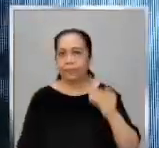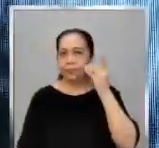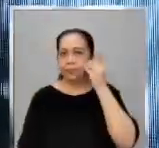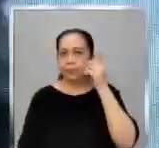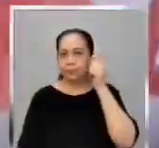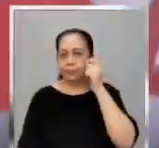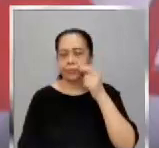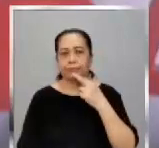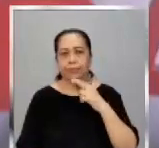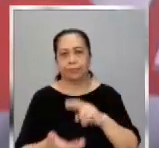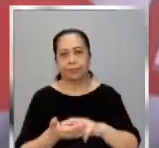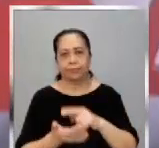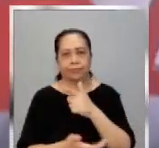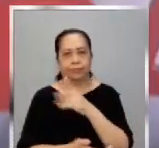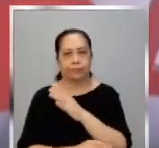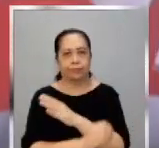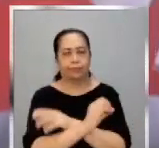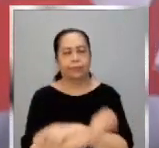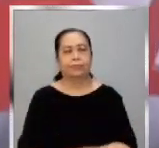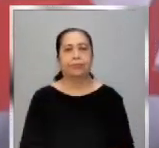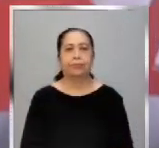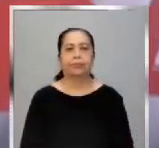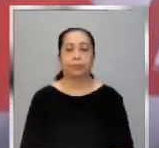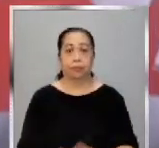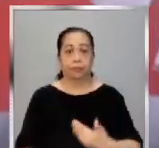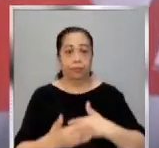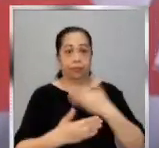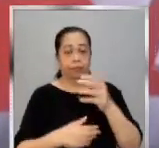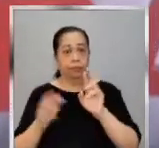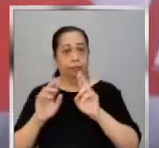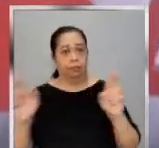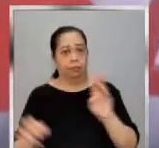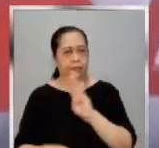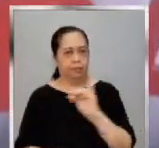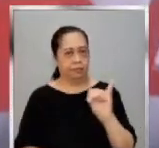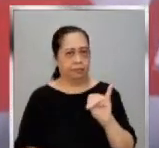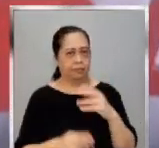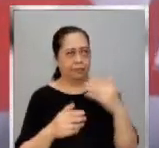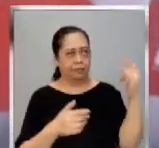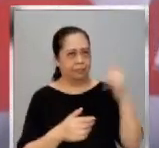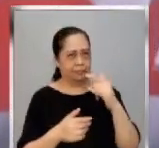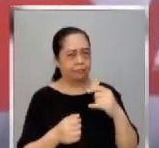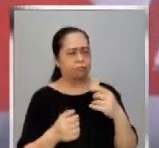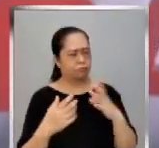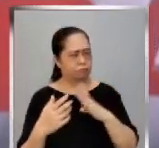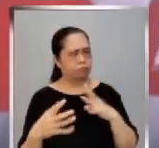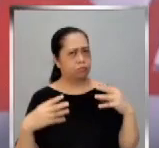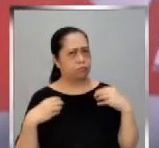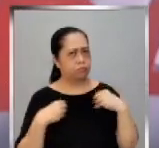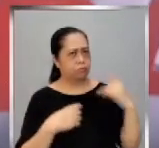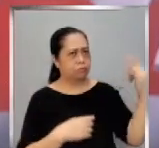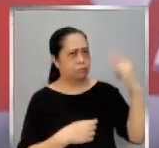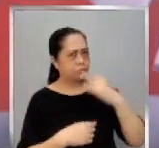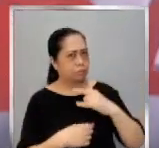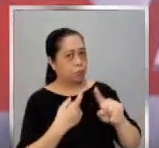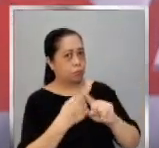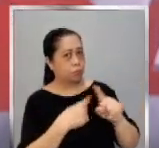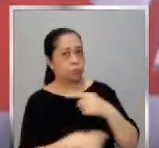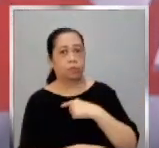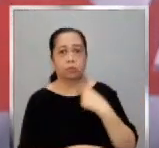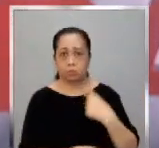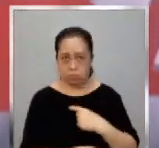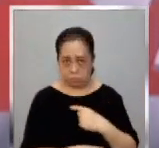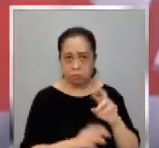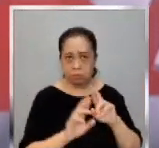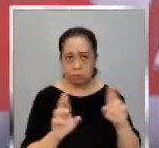Oras. Handa naman ang Bureau of Immigration ay patupad ang mga restriction para sa mga pasaherong manggagaling sa China